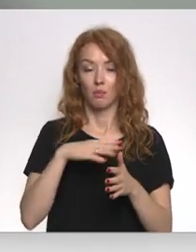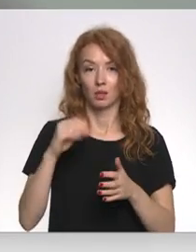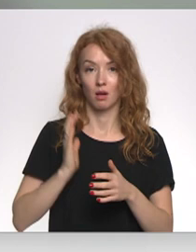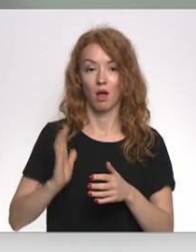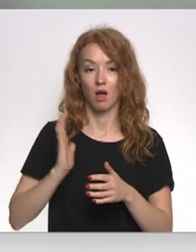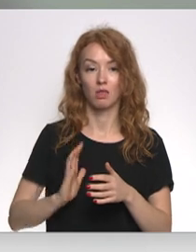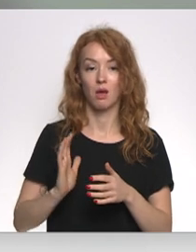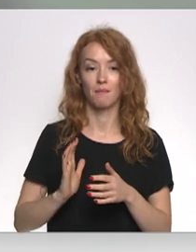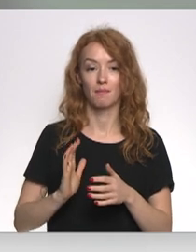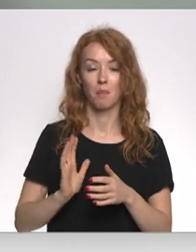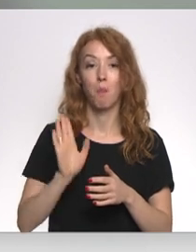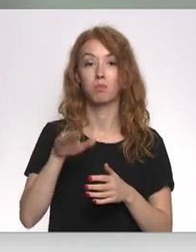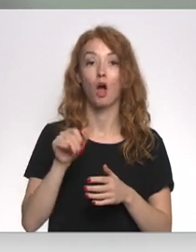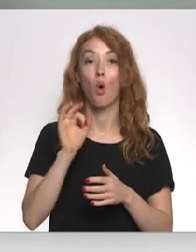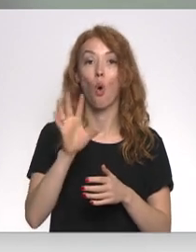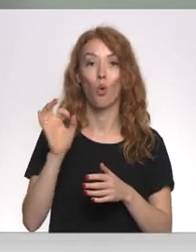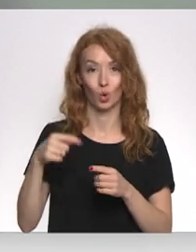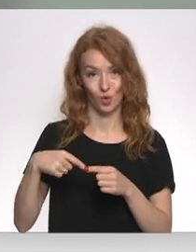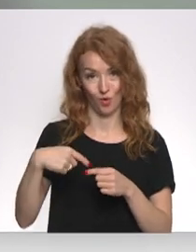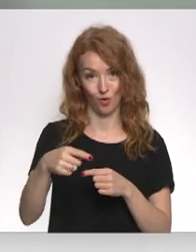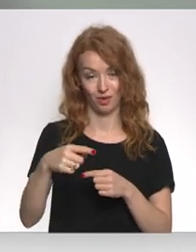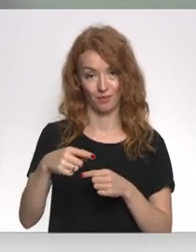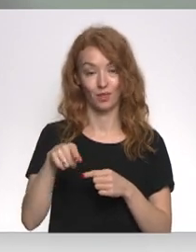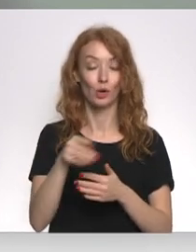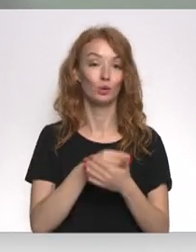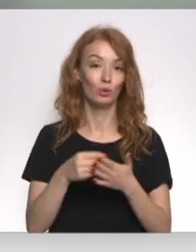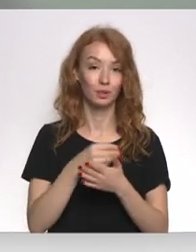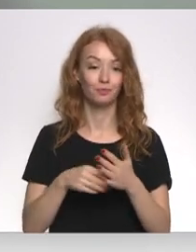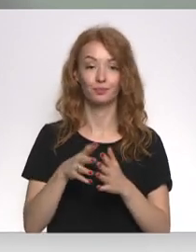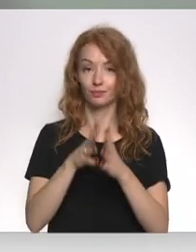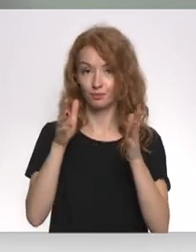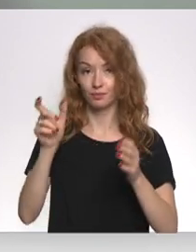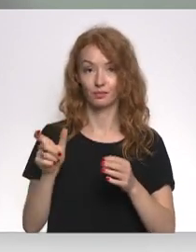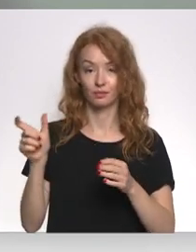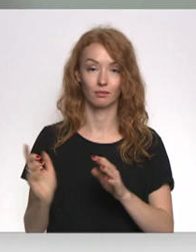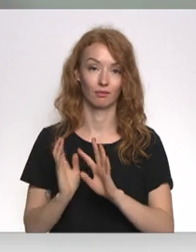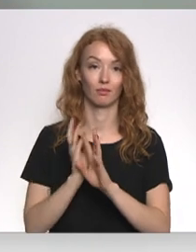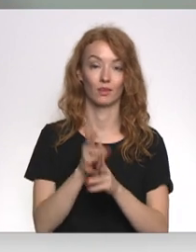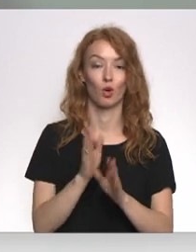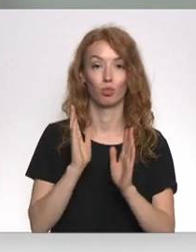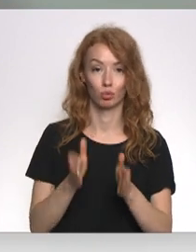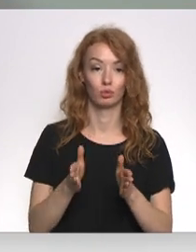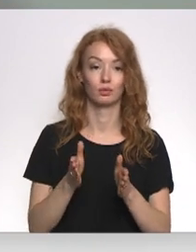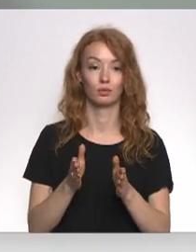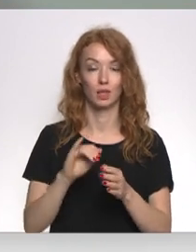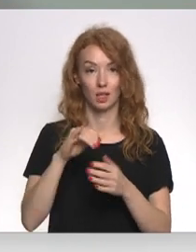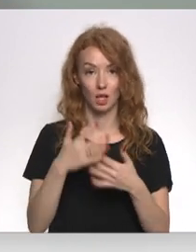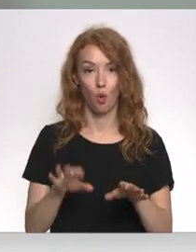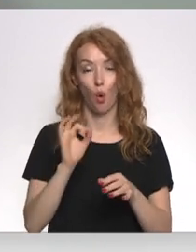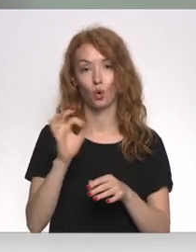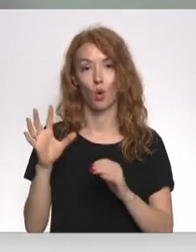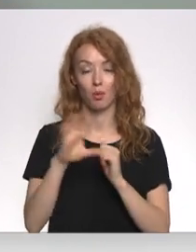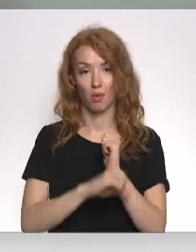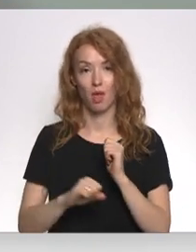gaidām par oktobri. Un tas nozīmē, ka lielākais cilvēku pieplūdums arī būs jau oktobra